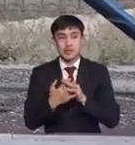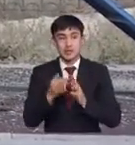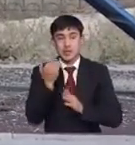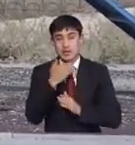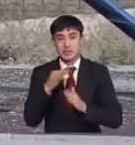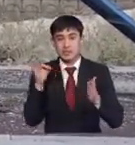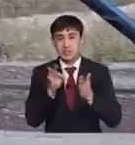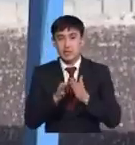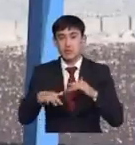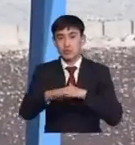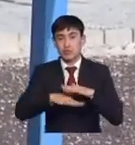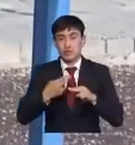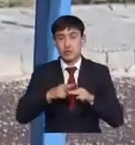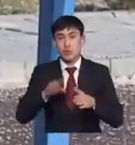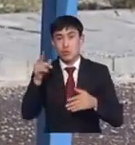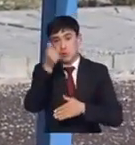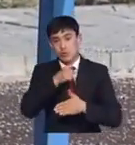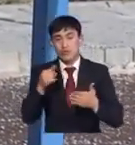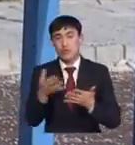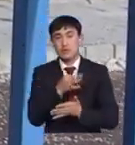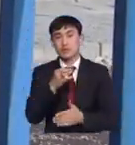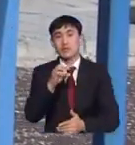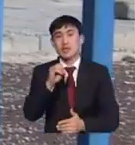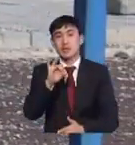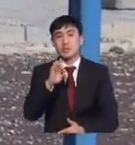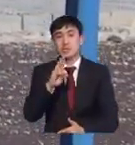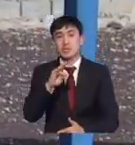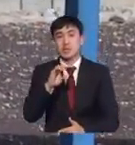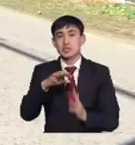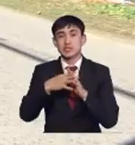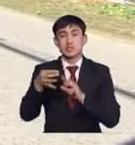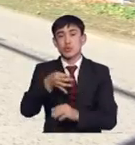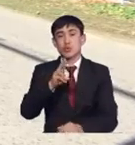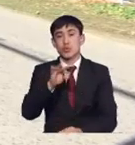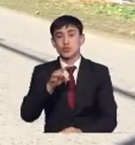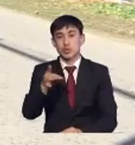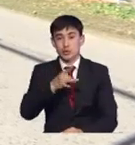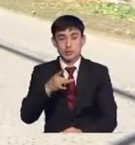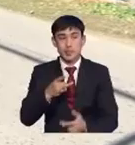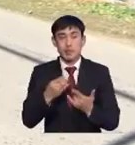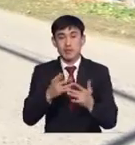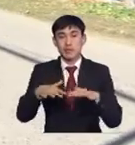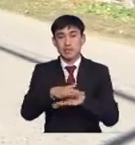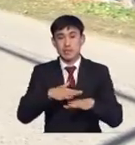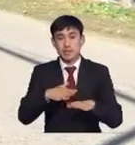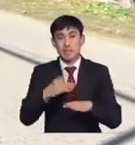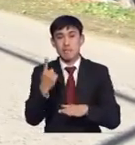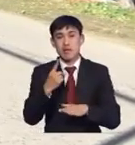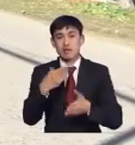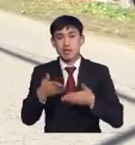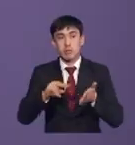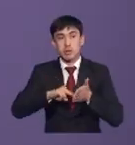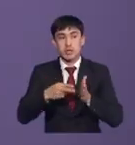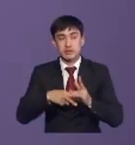качестве целевой зоны в этом году выбран ин бекшин ский сельский округ коксу района по требованию нания в рамках первого шага